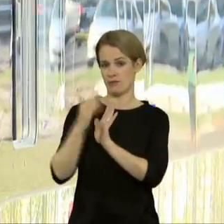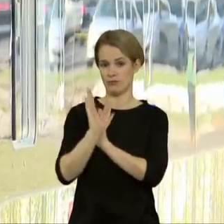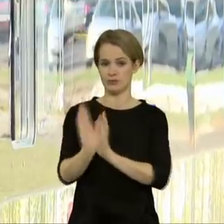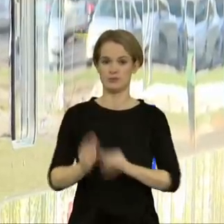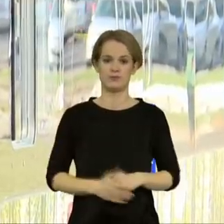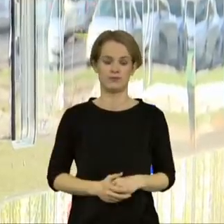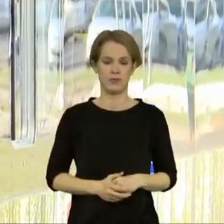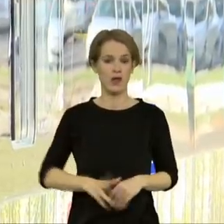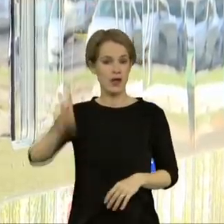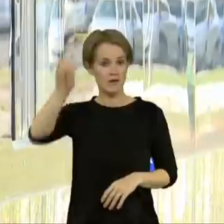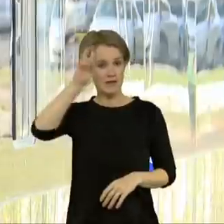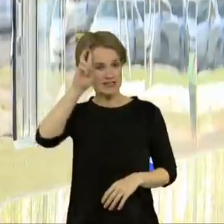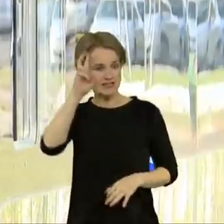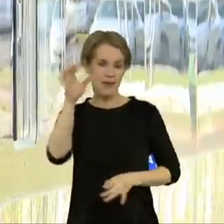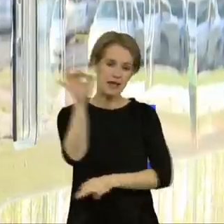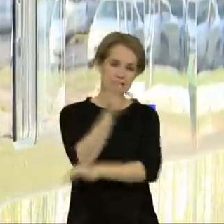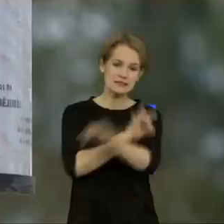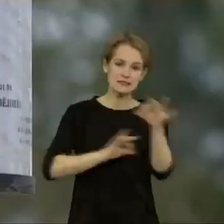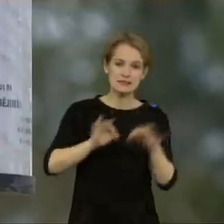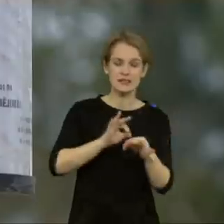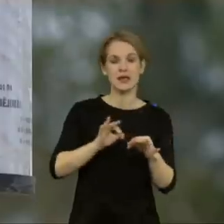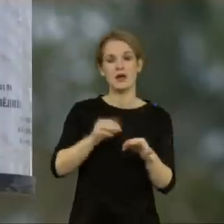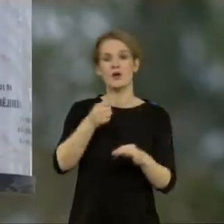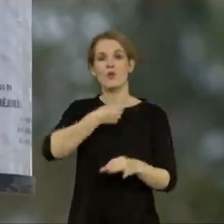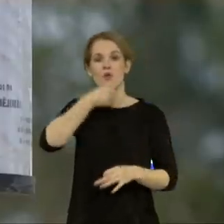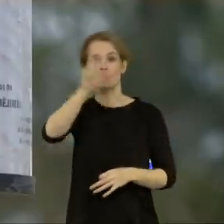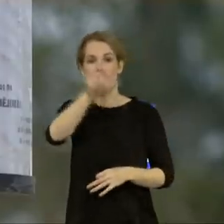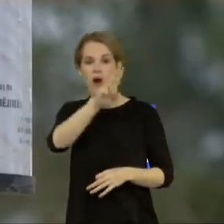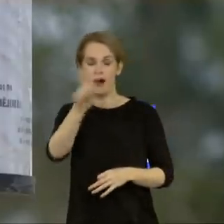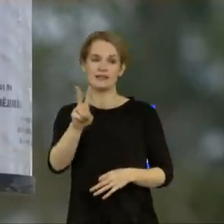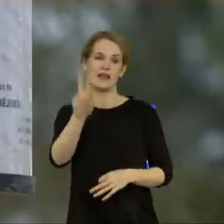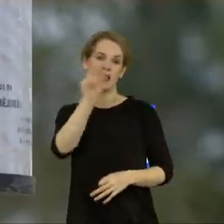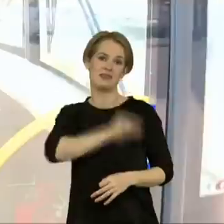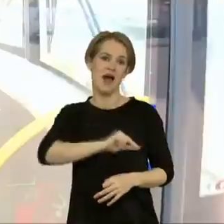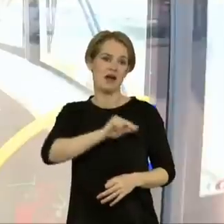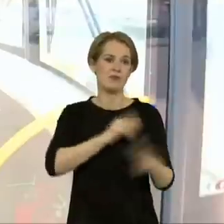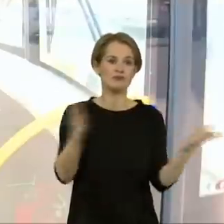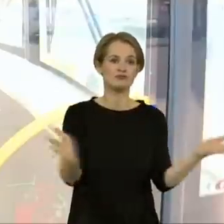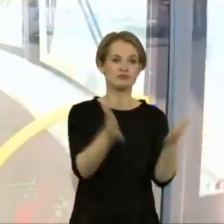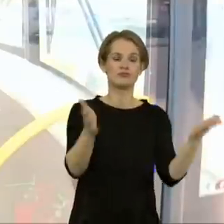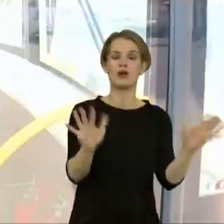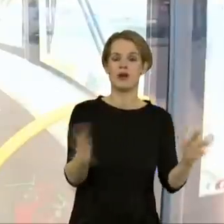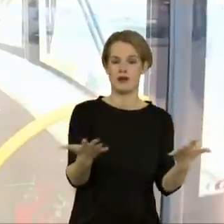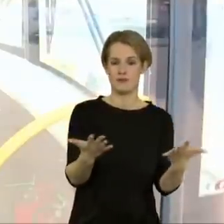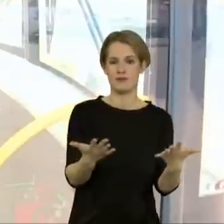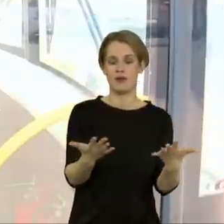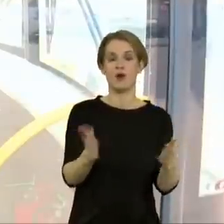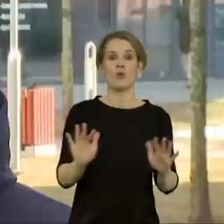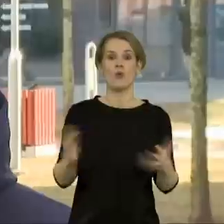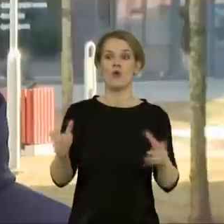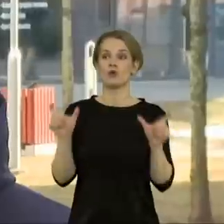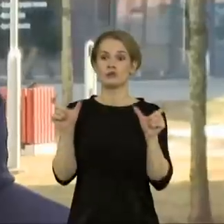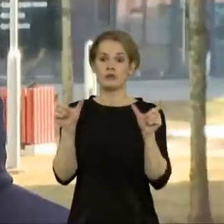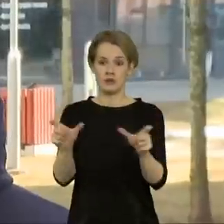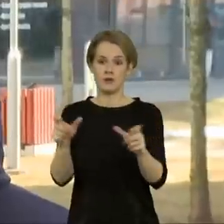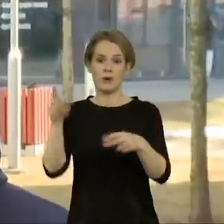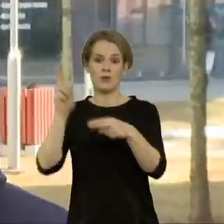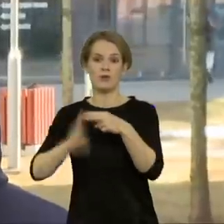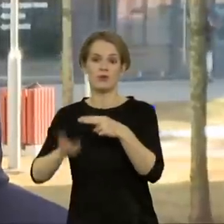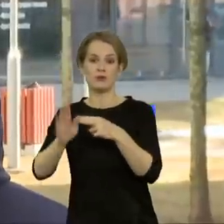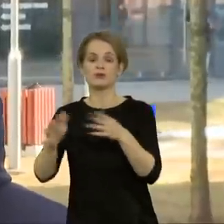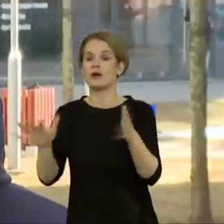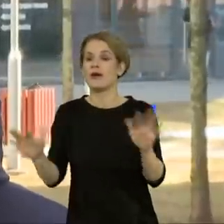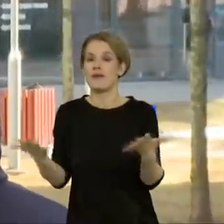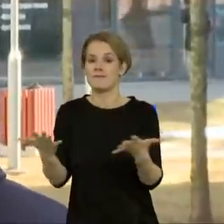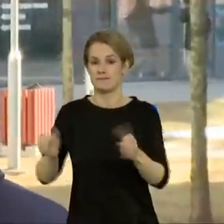galvą, kaip darbo rinkoje išlaikyti vyresnius žmonės. Darbdaviai sako, kad paskatų reikės ir nuslūgus pandemijai. Tos prarastos darbo